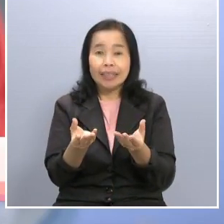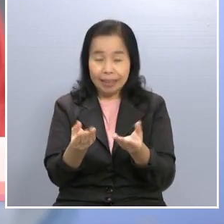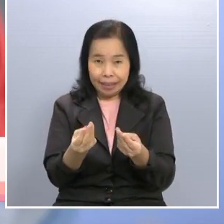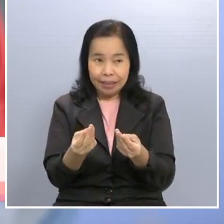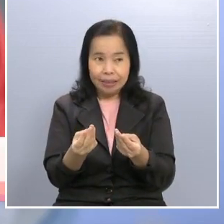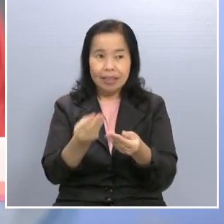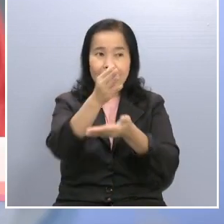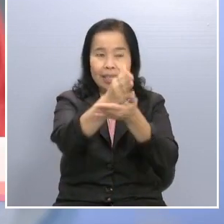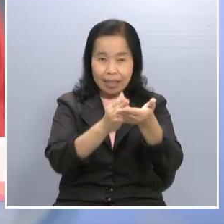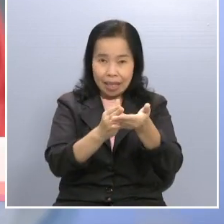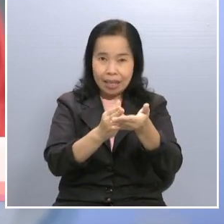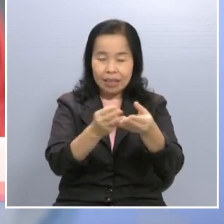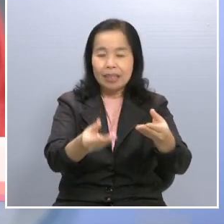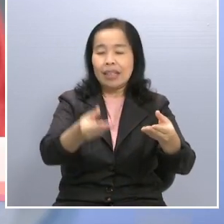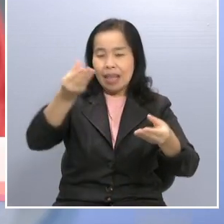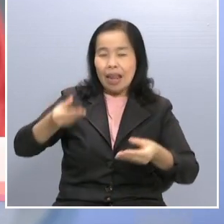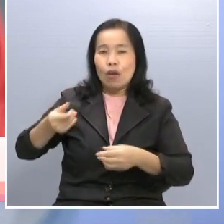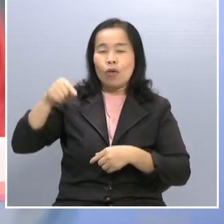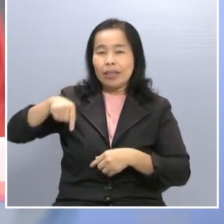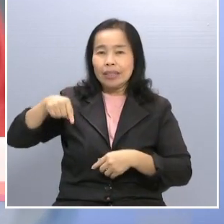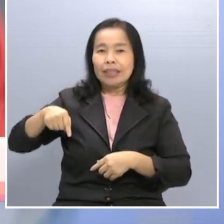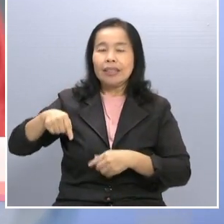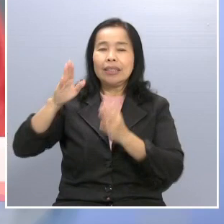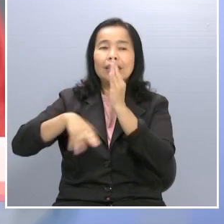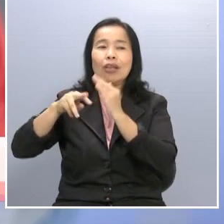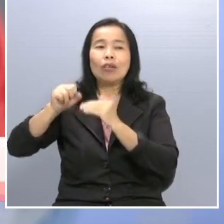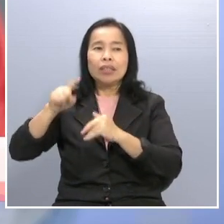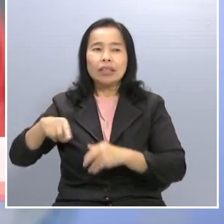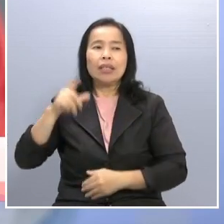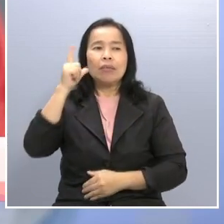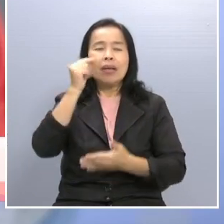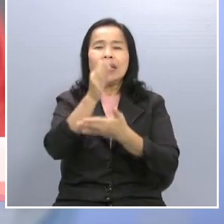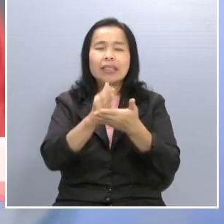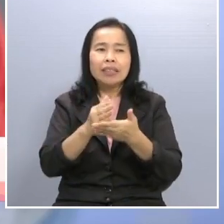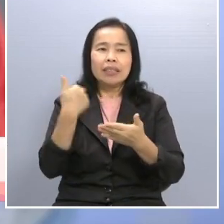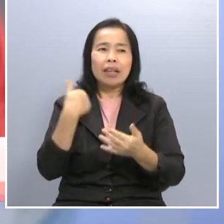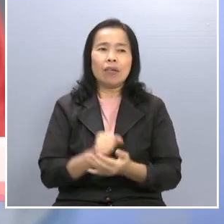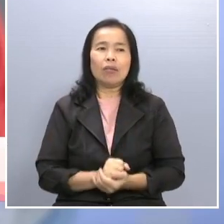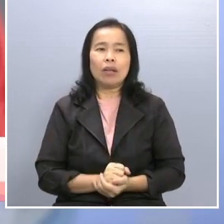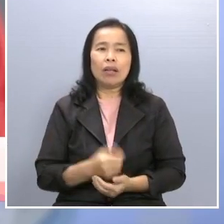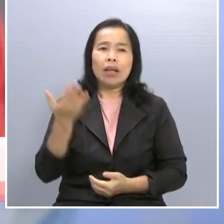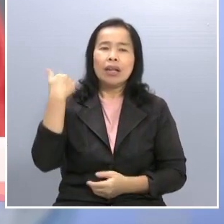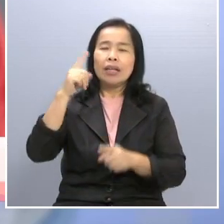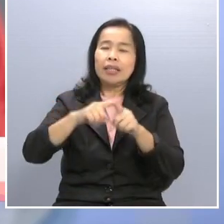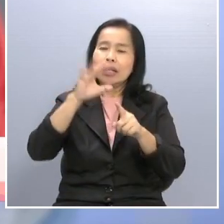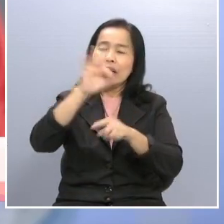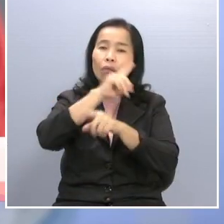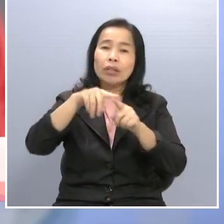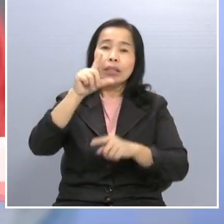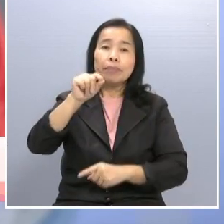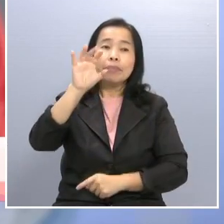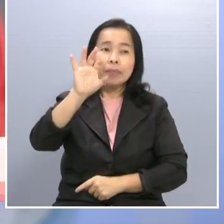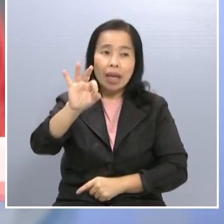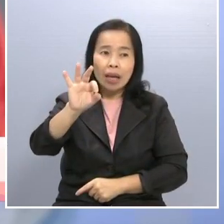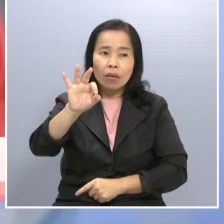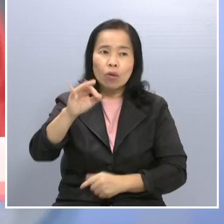อมที่จะให้แบงค์แบบสิ้นสมรสณวันนั้นนะแต่ว่าลูกทั้ง4คนไม่มาค่ะอัยการนัดวันที่29กันยาแต่ลูก3